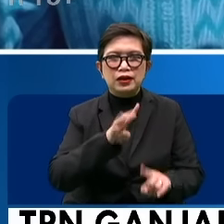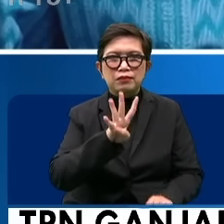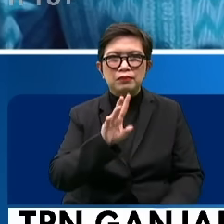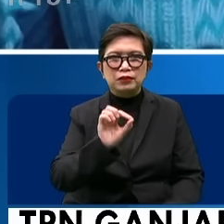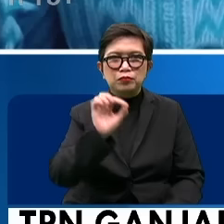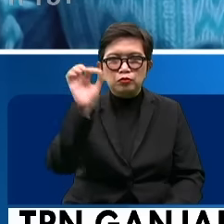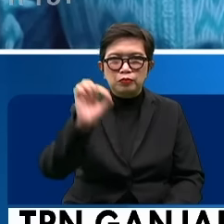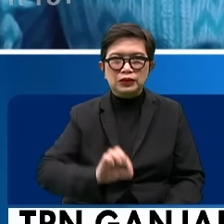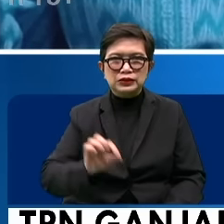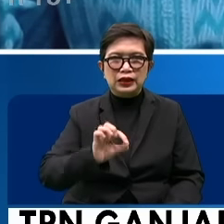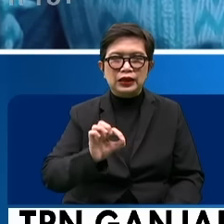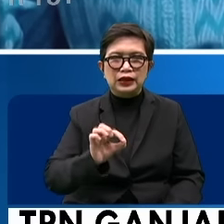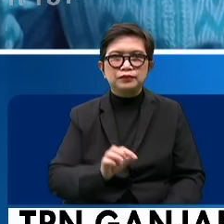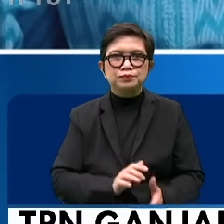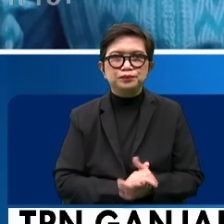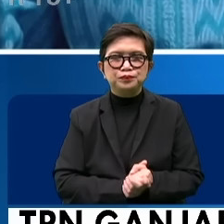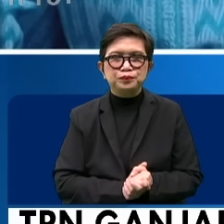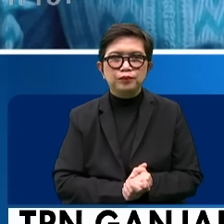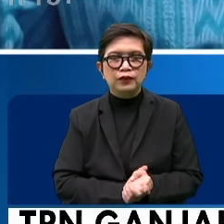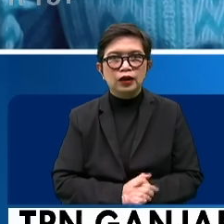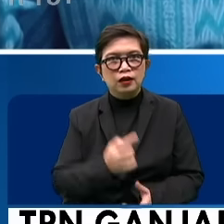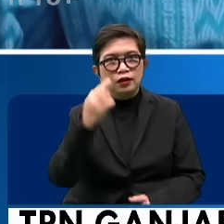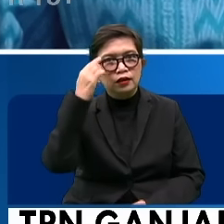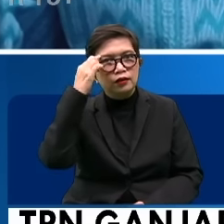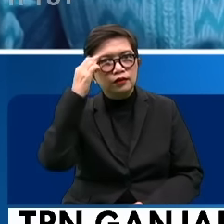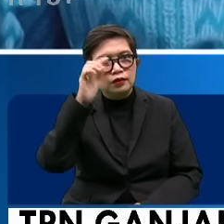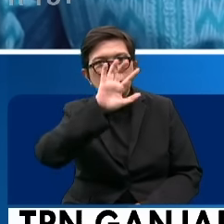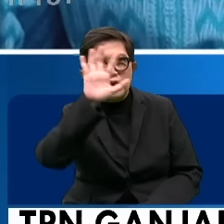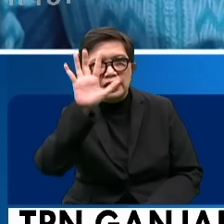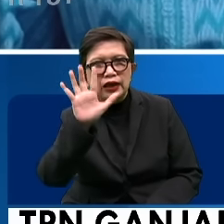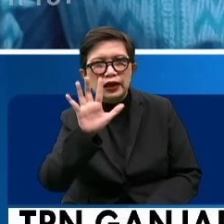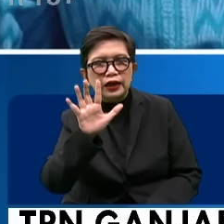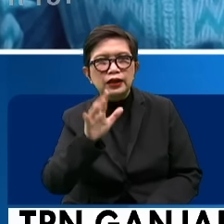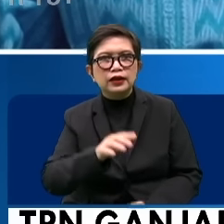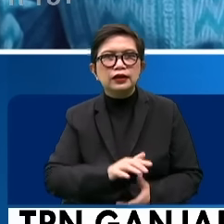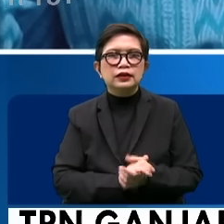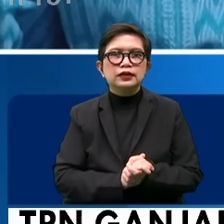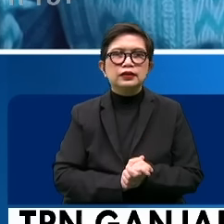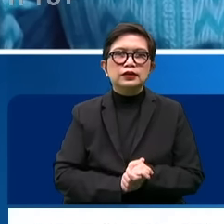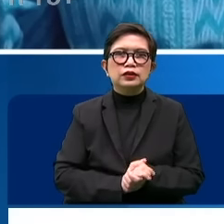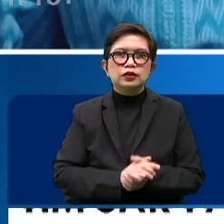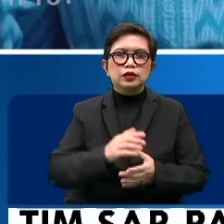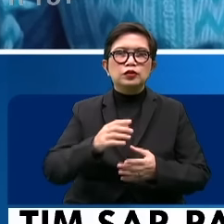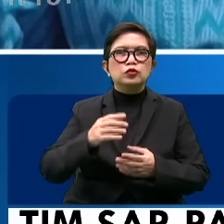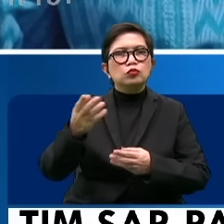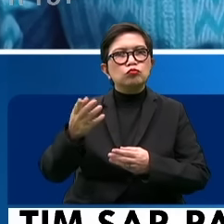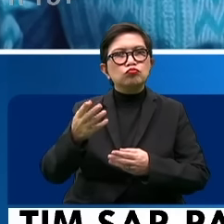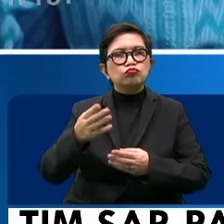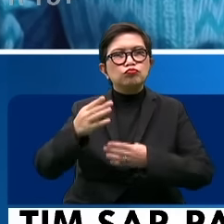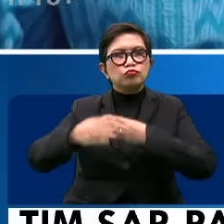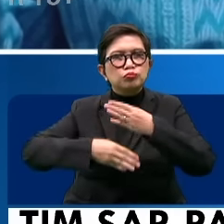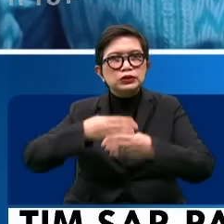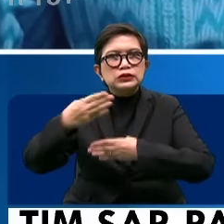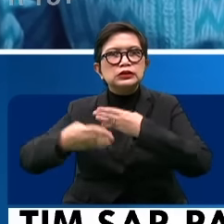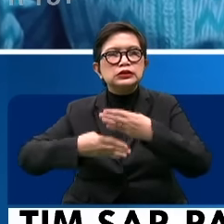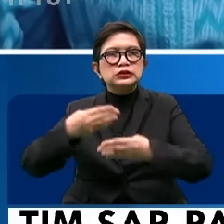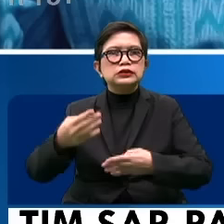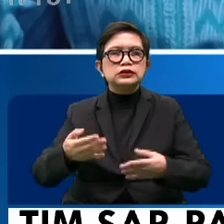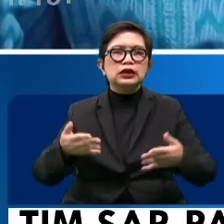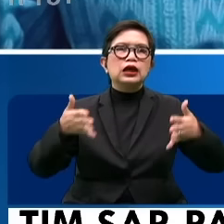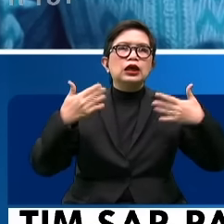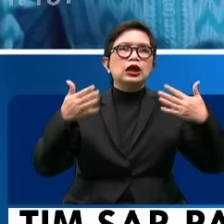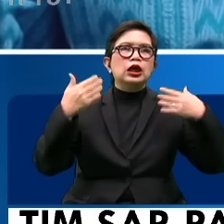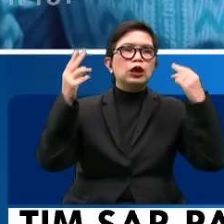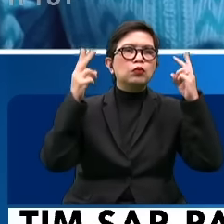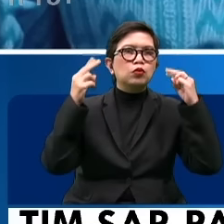total tarif yang ada. Nah, coba dibayangkan bahwa sektor hiburan ini merupakan sektor labor insentif ya. Karena dia